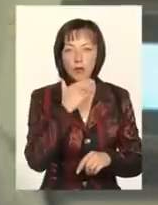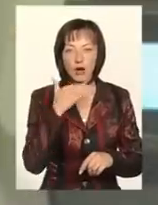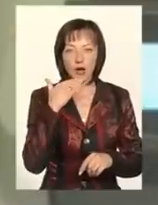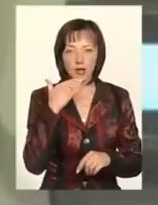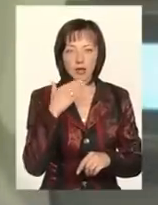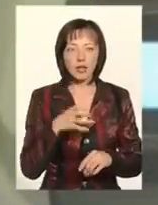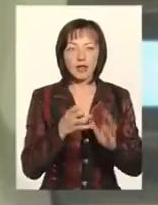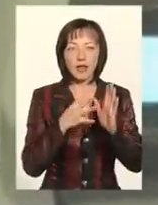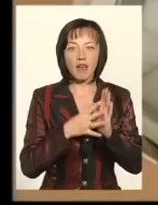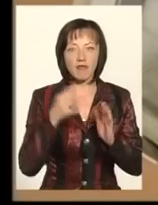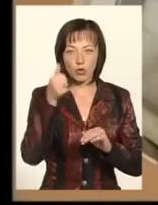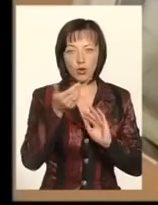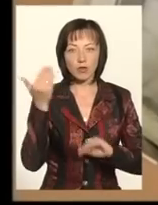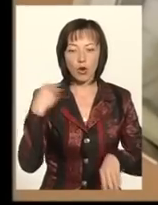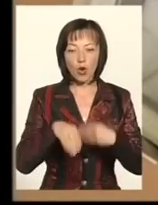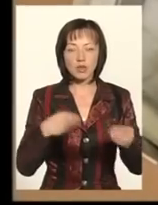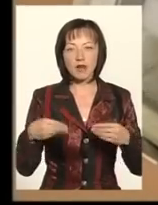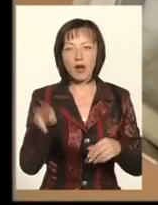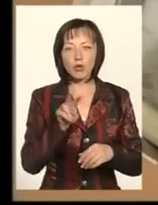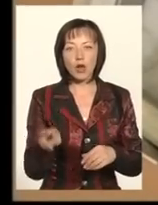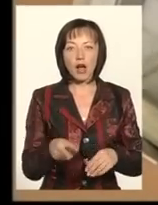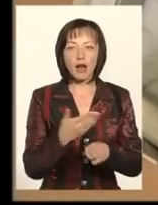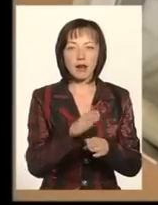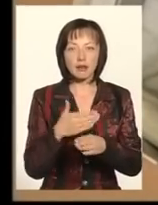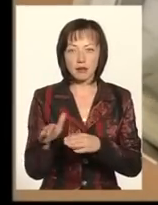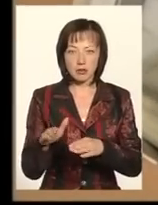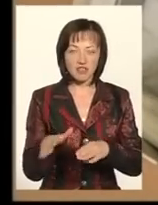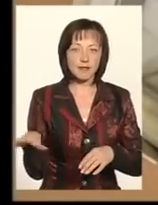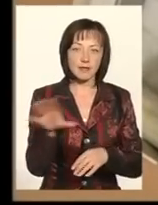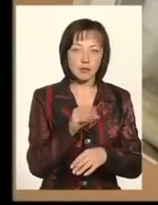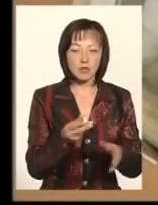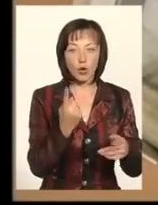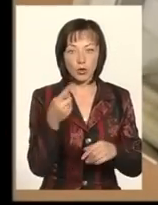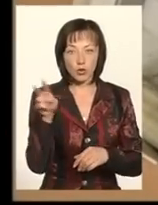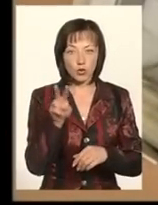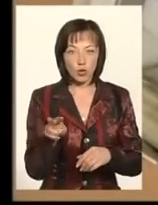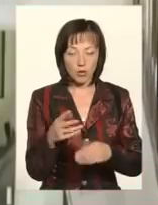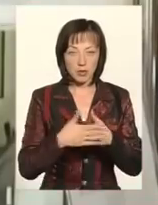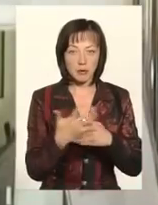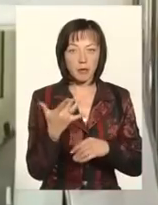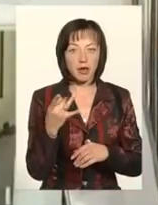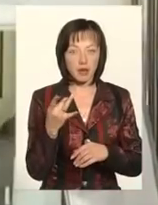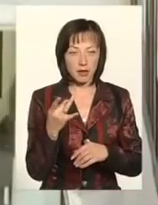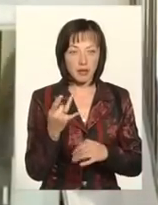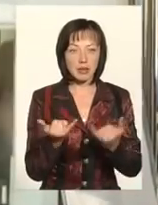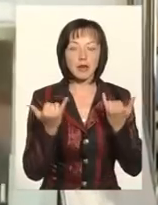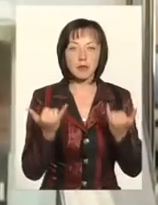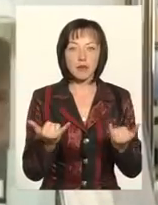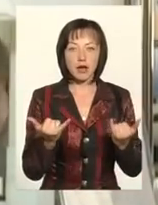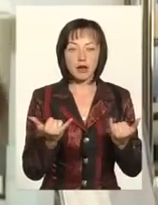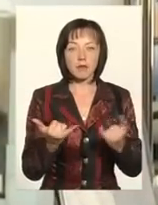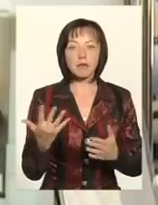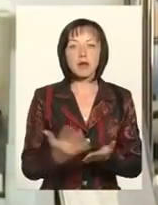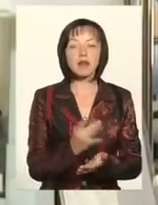7-9 років тому банки роздавали валютні кредити направо і наліво Тоді за о долар давали близько 5 грн тепер майже у